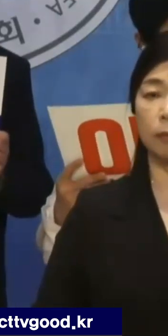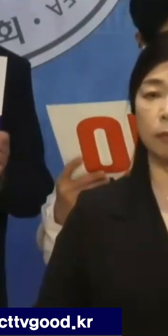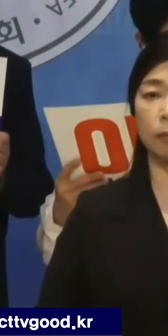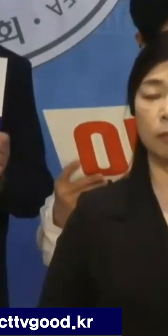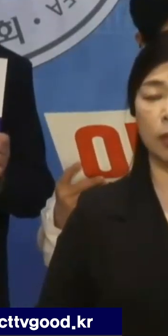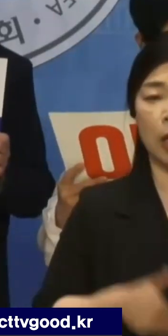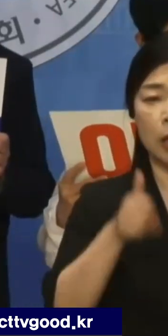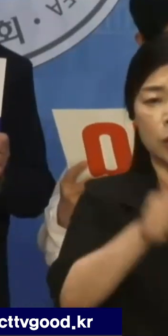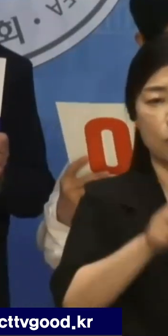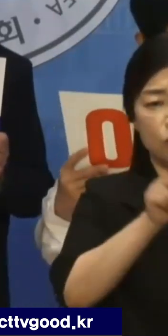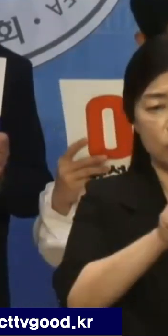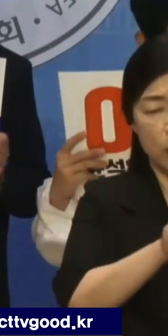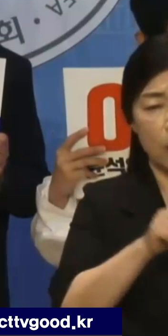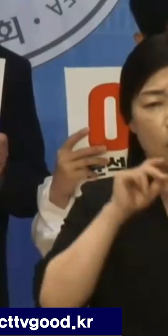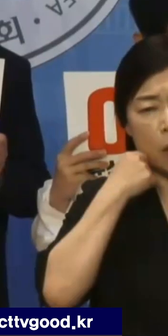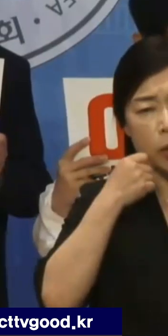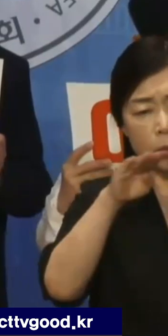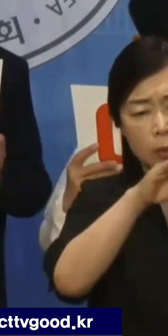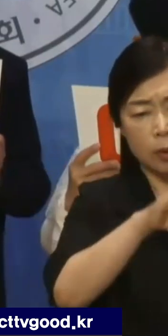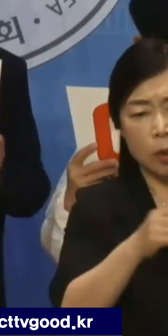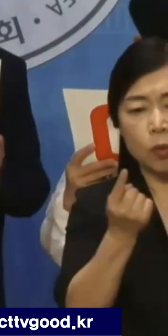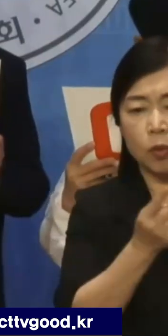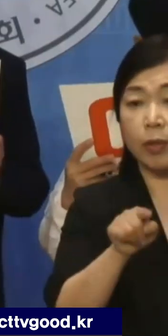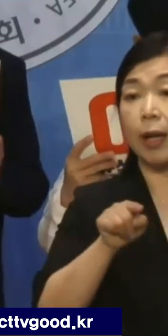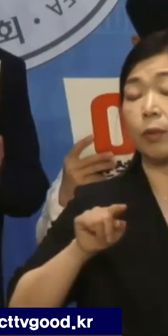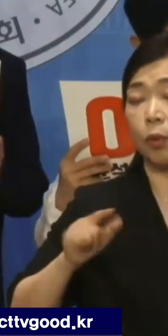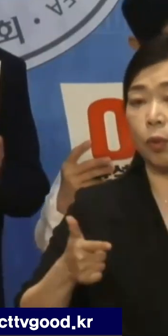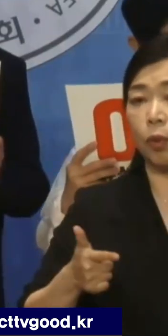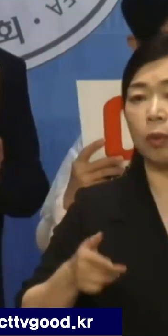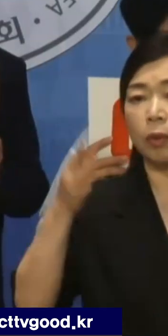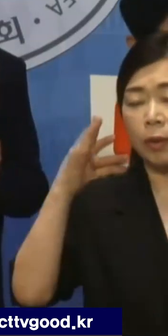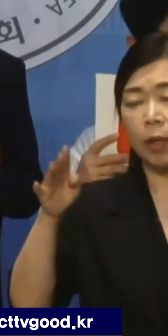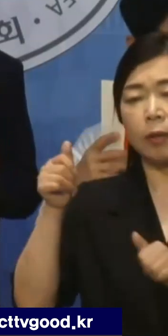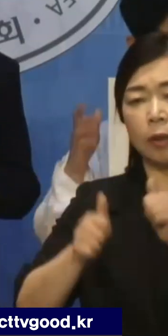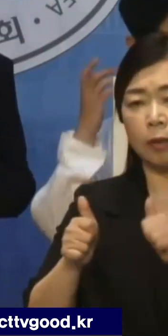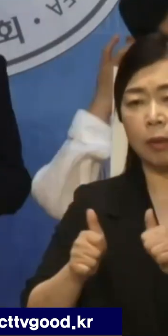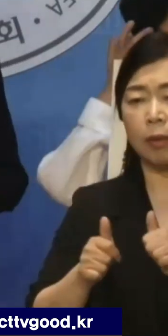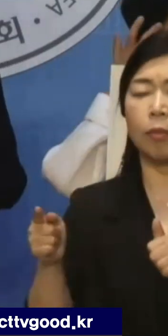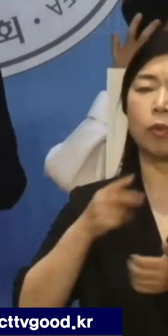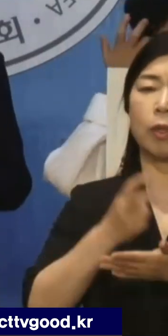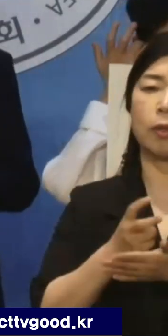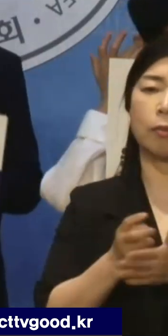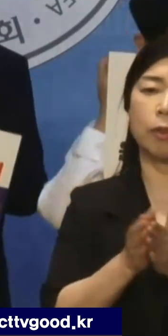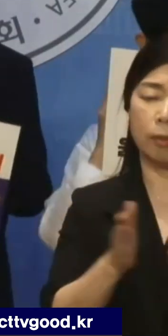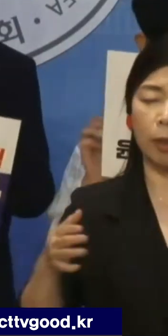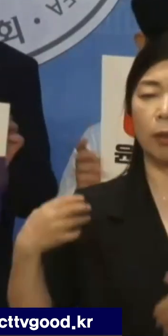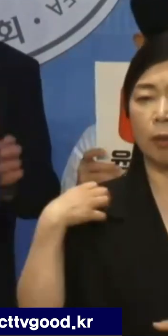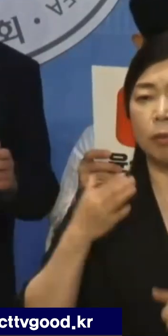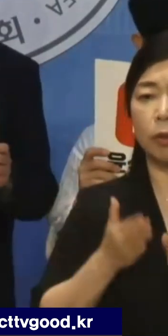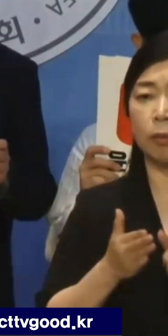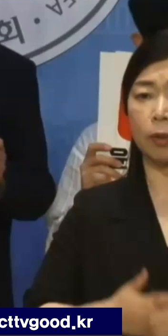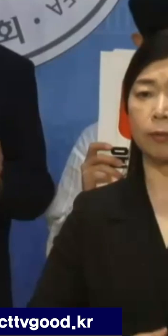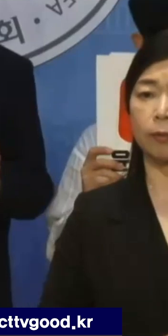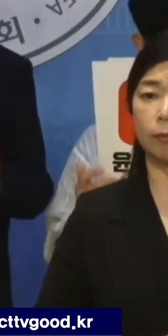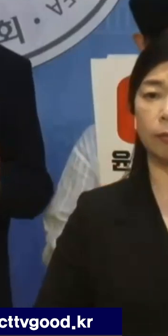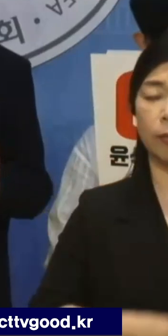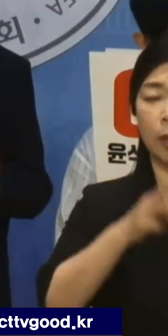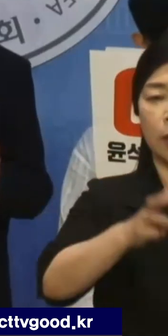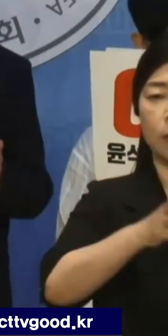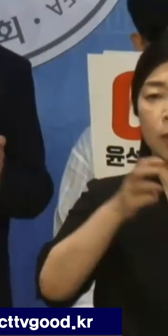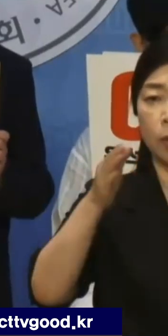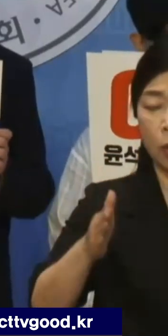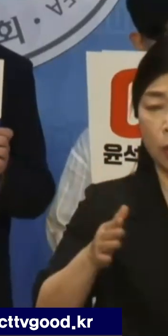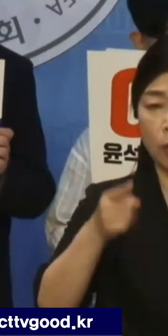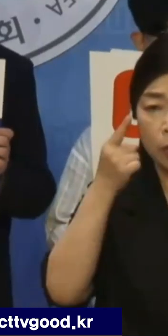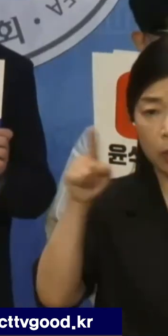문항 난이도에 대한 무리한 조정이 아니라 수능 해설 도입을 의무화하십시오. 지난 30년 동안 평가원은